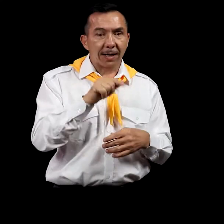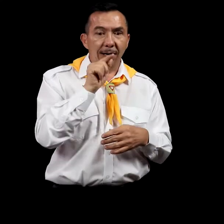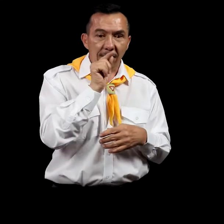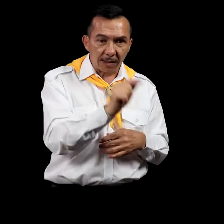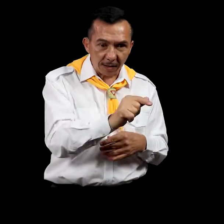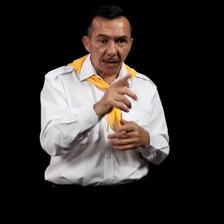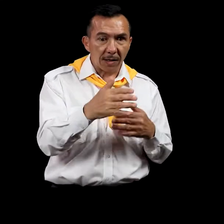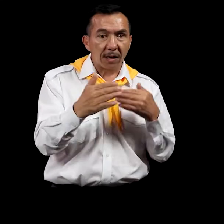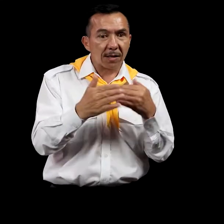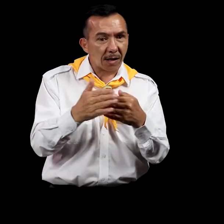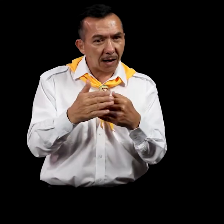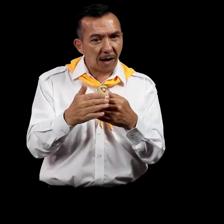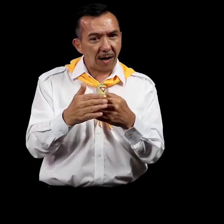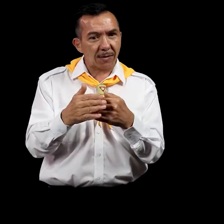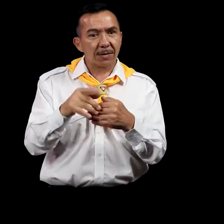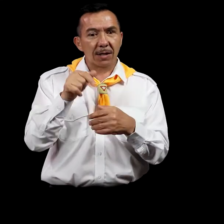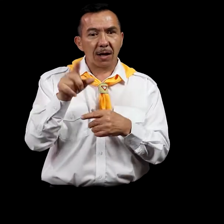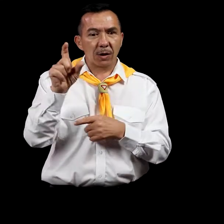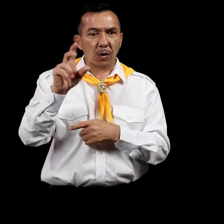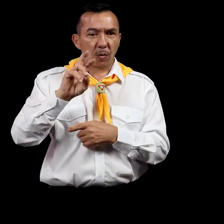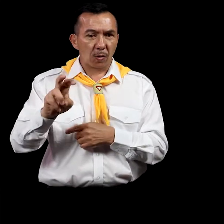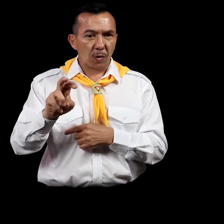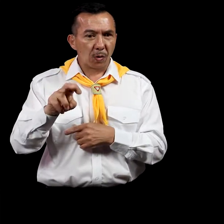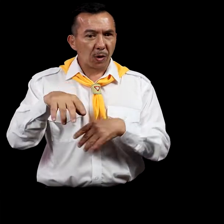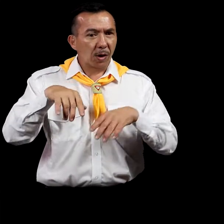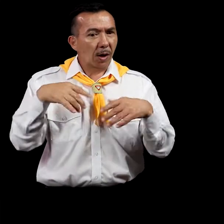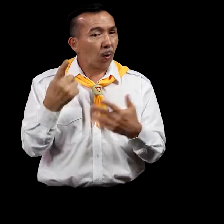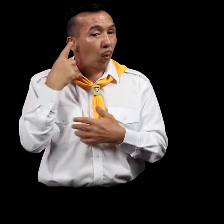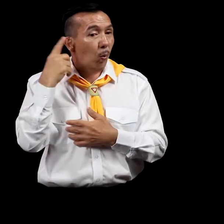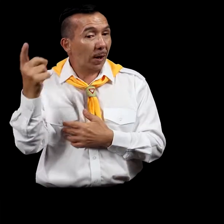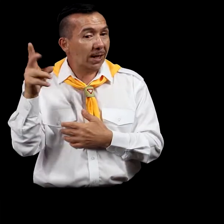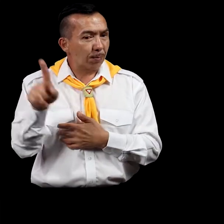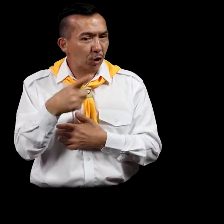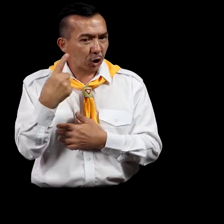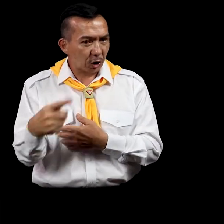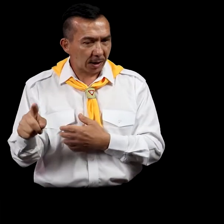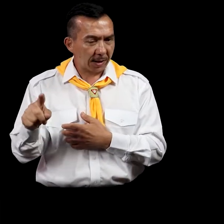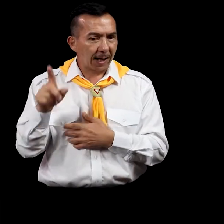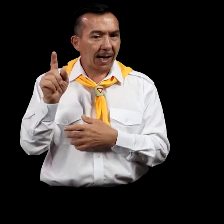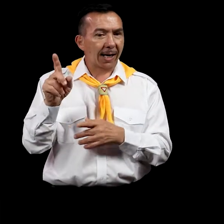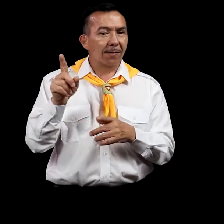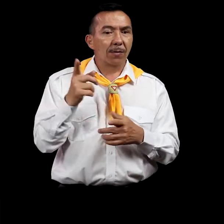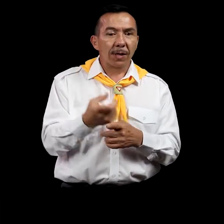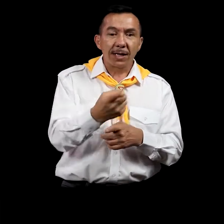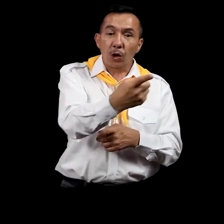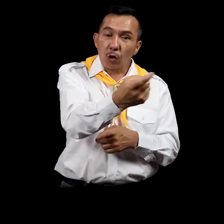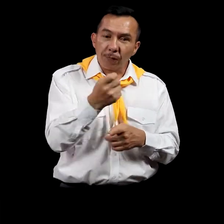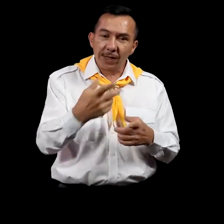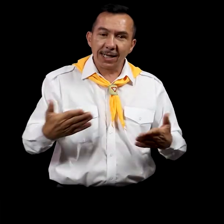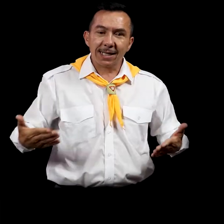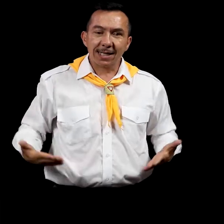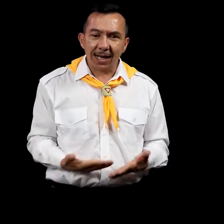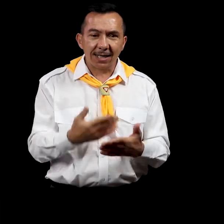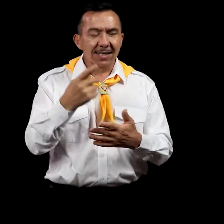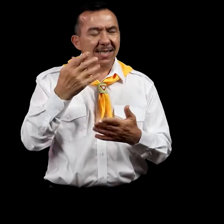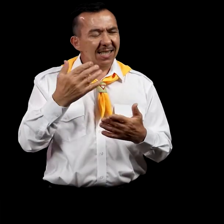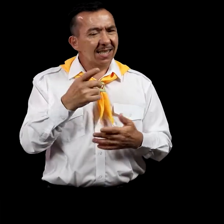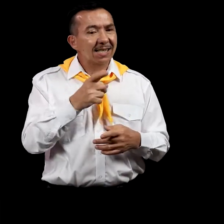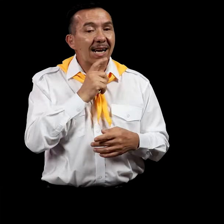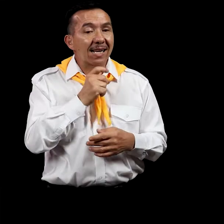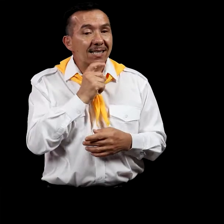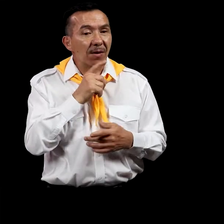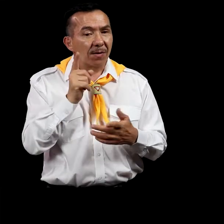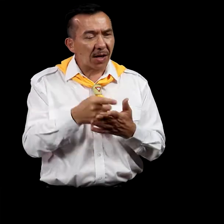en terwyl hy al nader na die huis kom, hoor hy musiek en buitsange. En hy roep een van die